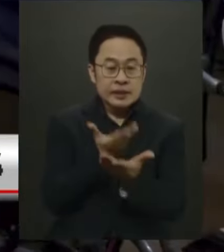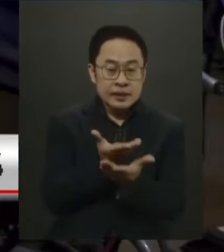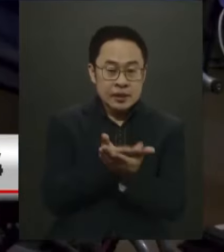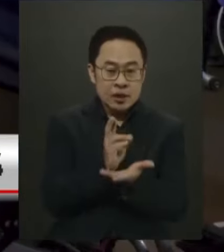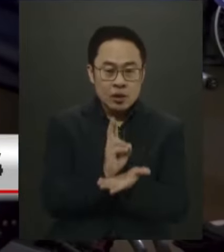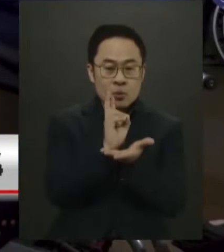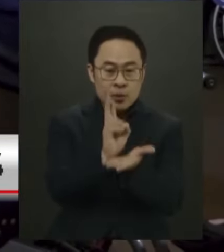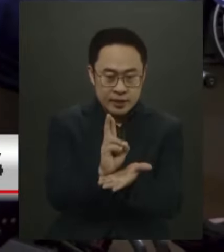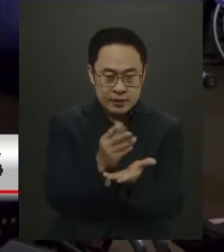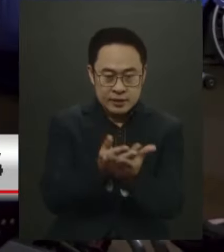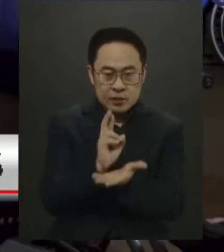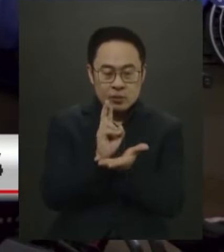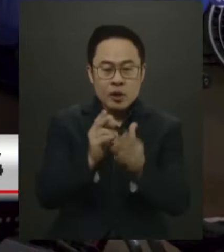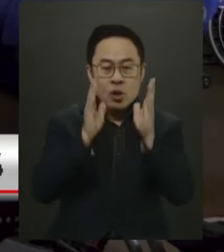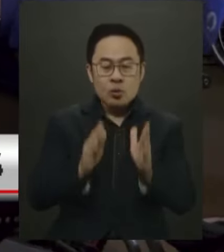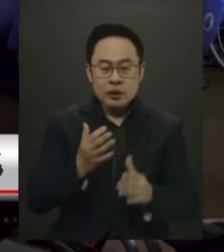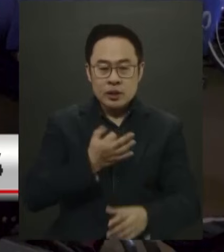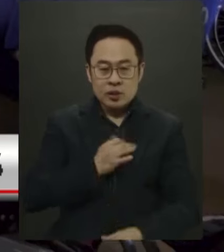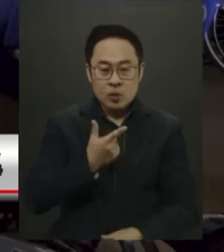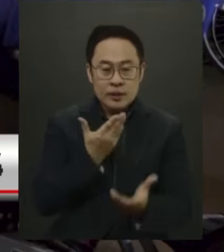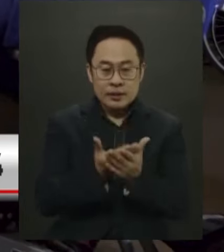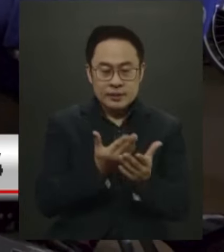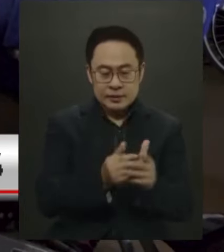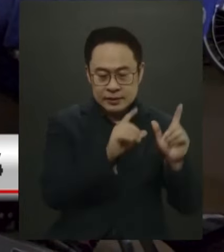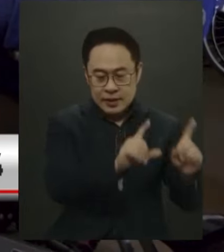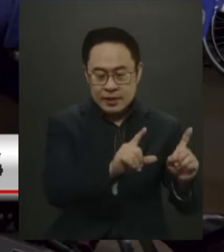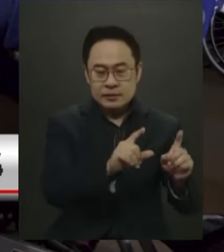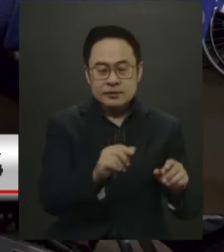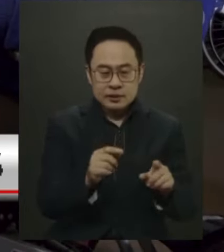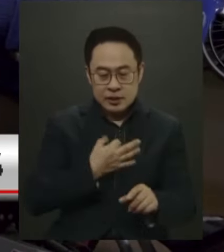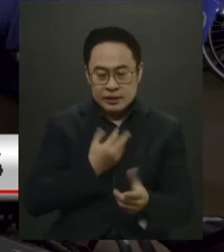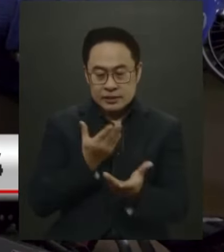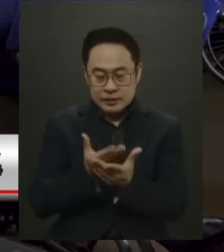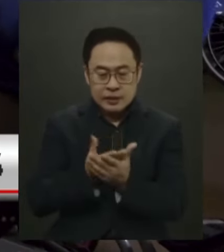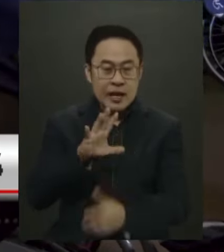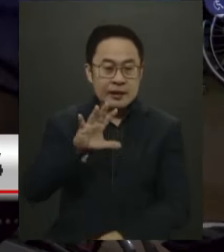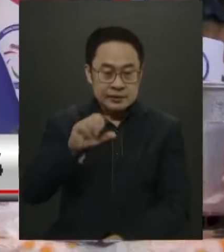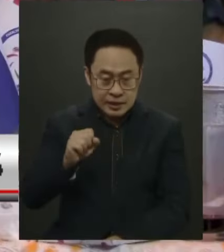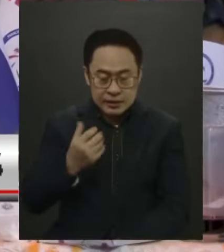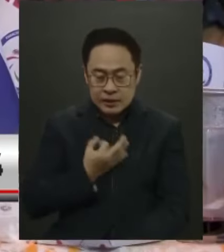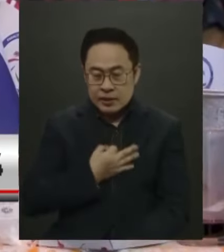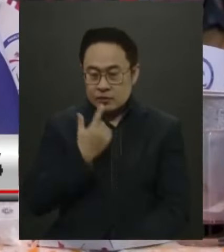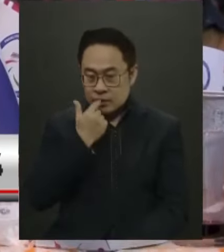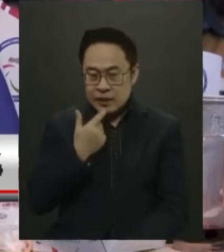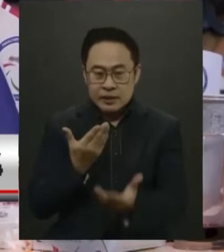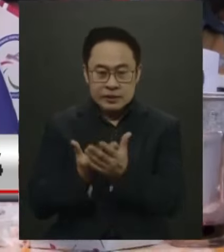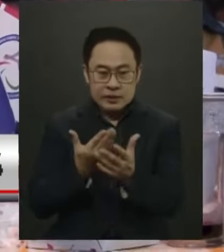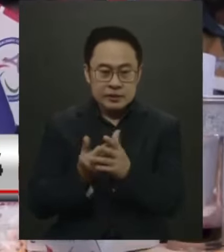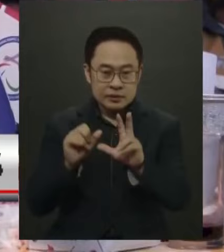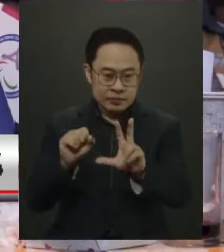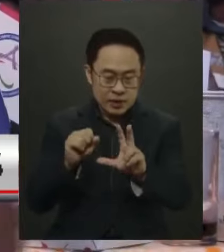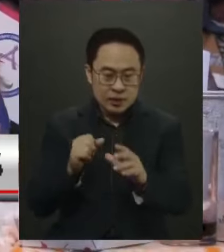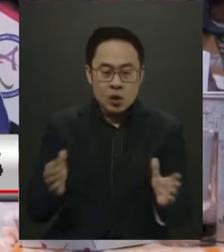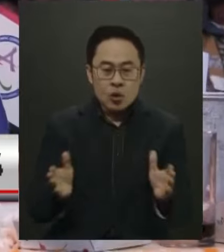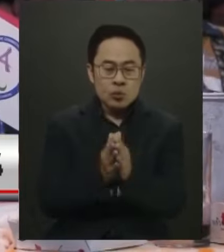นักกีฬาที่ได้เหรียญทองเหรียญละ1ล้านบาทค่ะเหรียญเงิน 500,000 บาทและเหรียญทองแดง 300,000 บาทรว